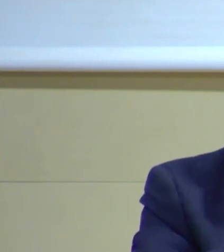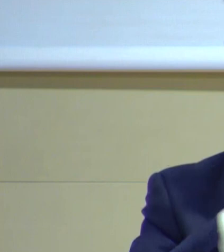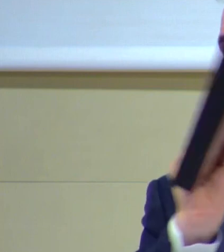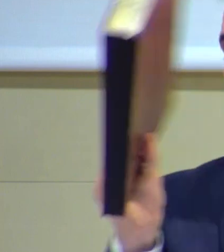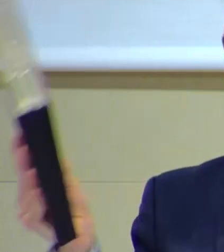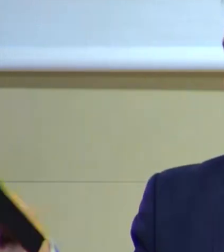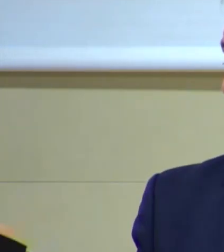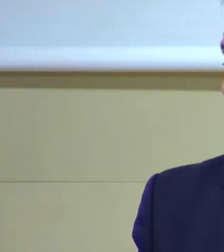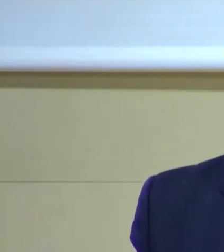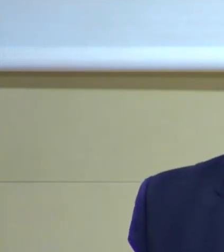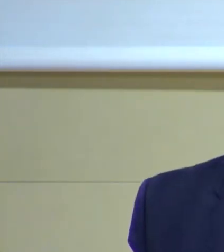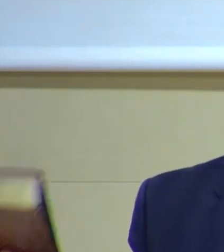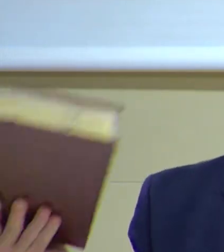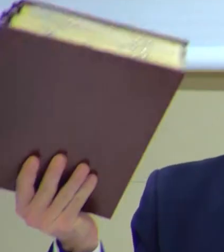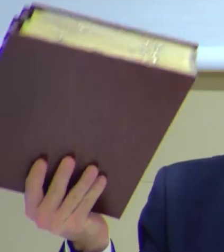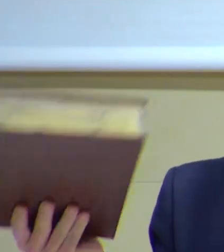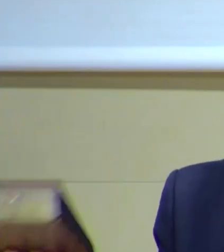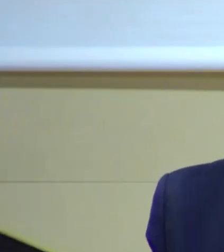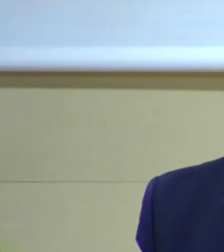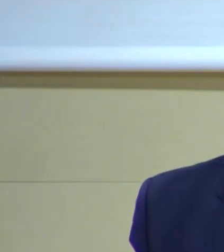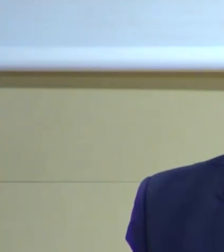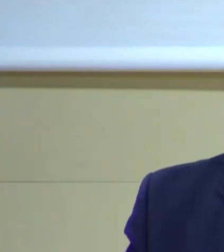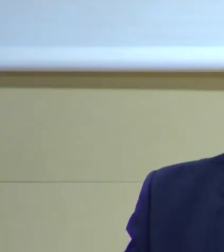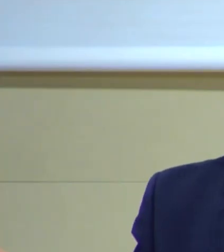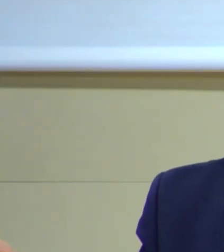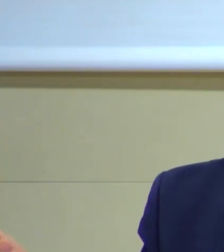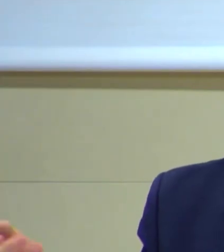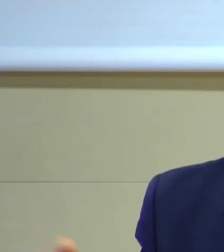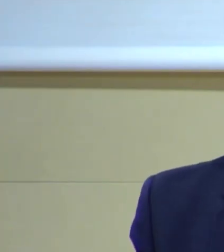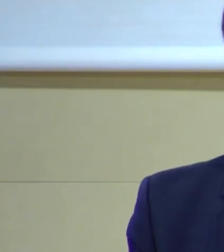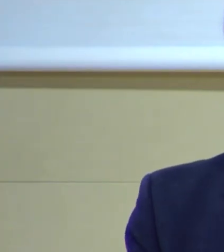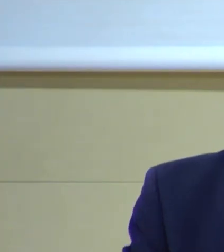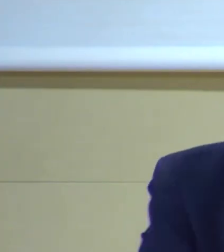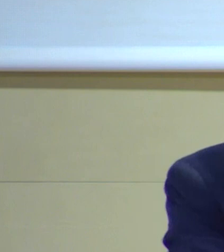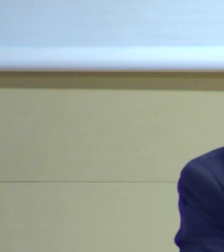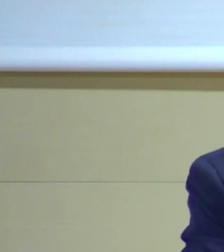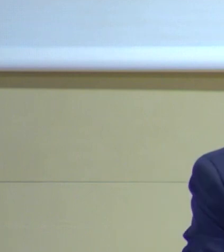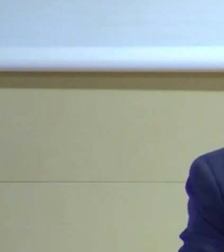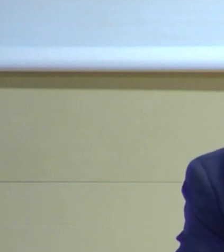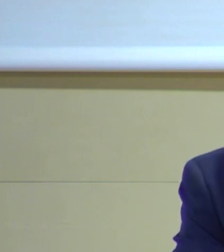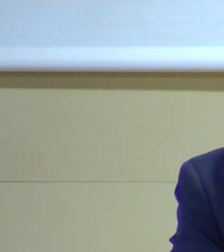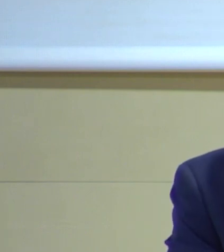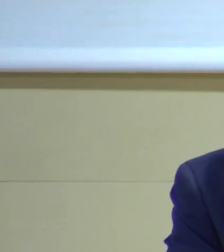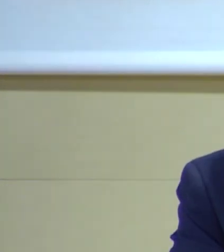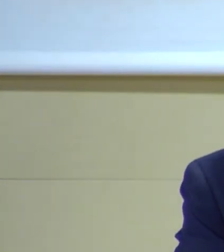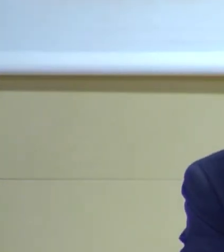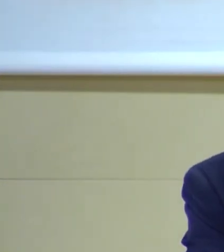contre qui vote pour unanimité délibération adoptée